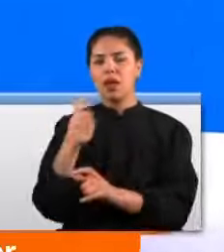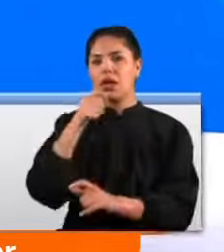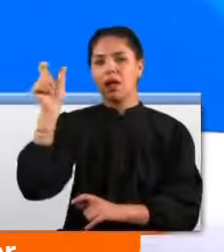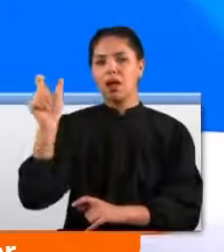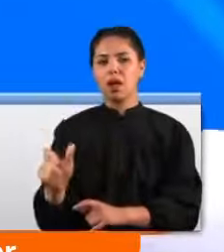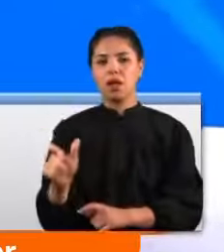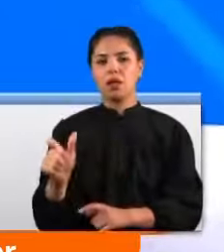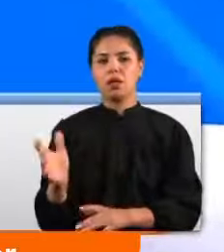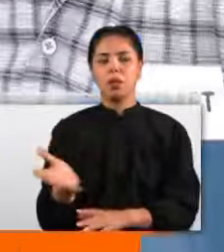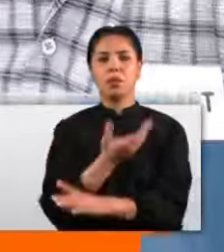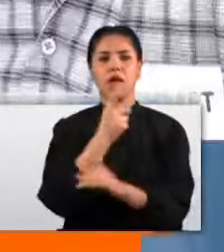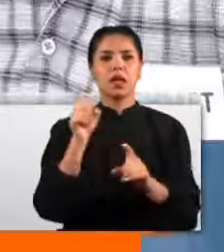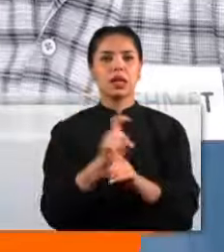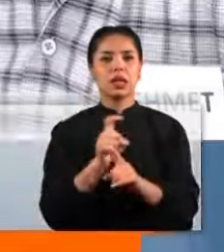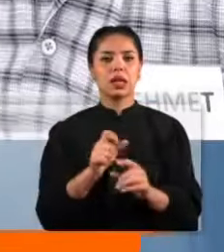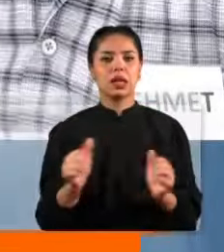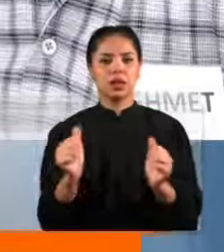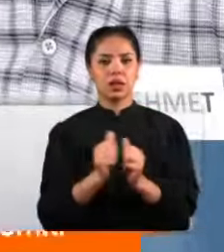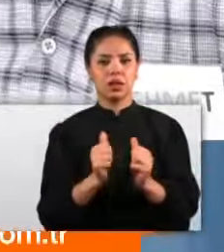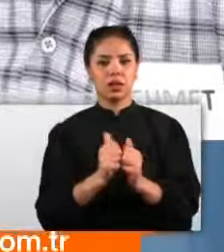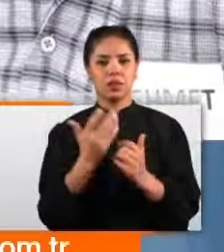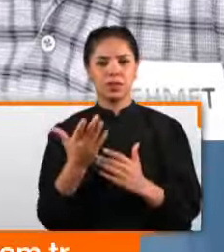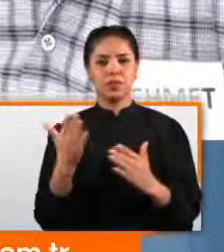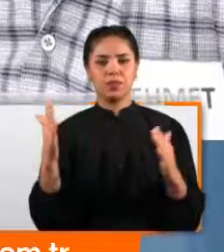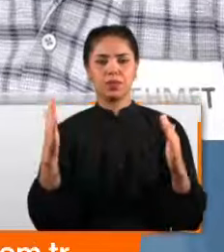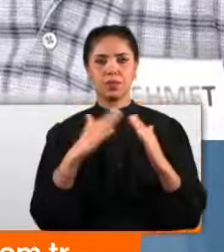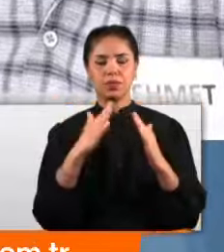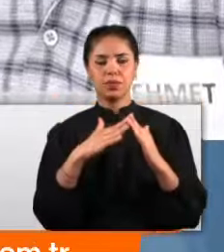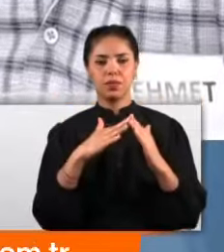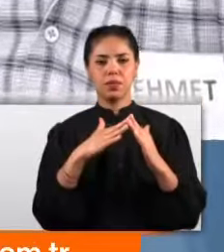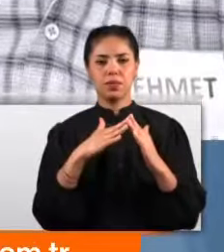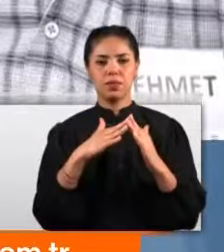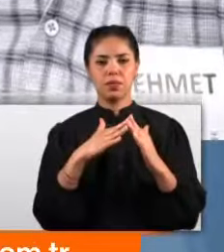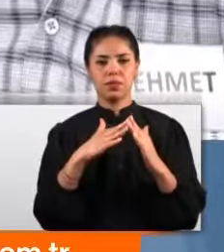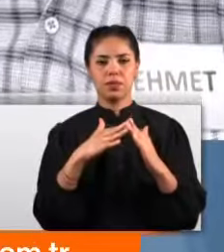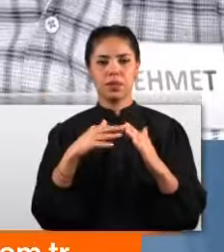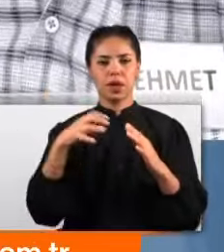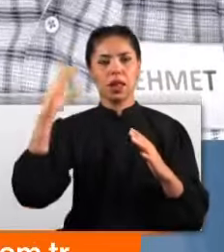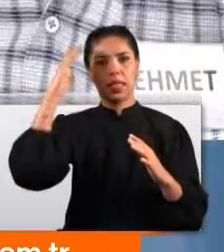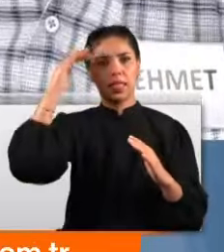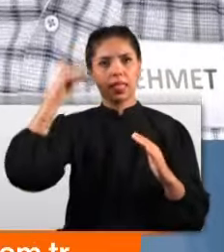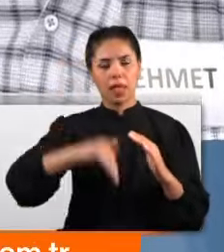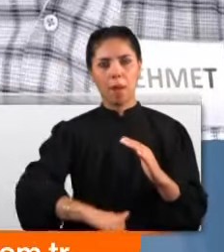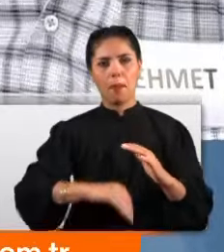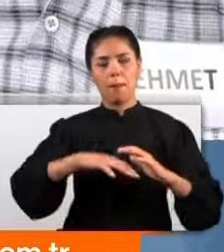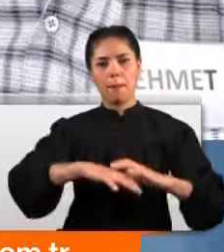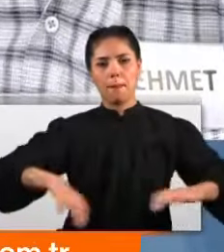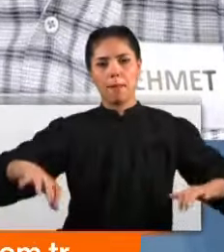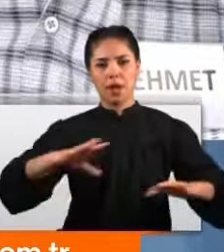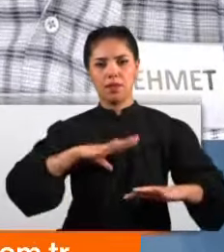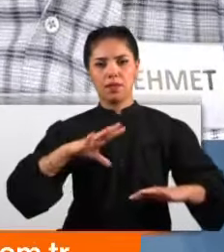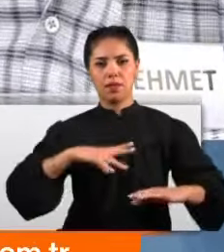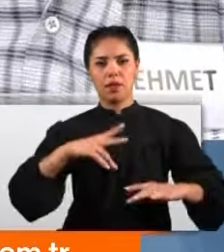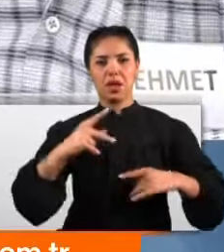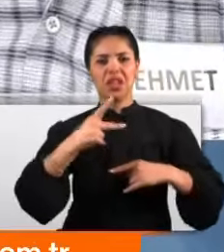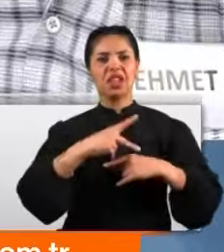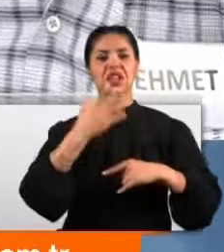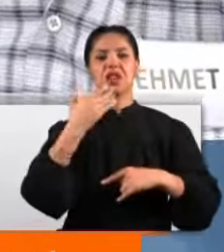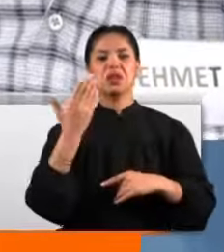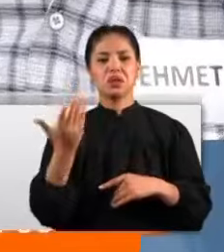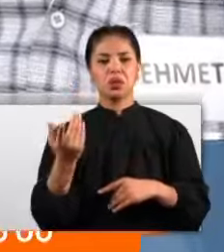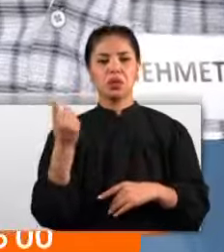dakika daha da sinirlendi. Bir yıkım yaşadık, evin Müge Hanım ta temeline iniyorlar. İzimiz kalmamıştır,